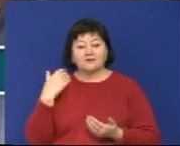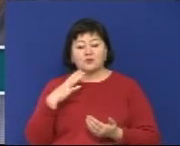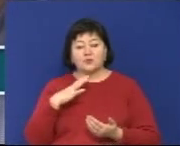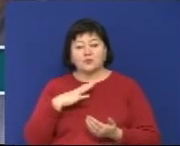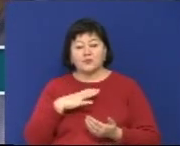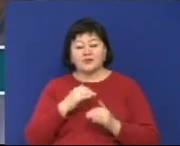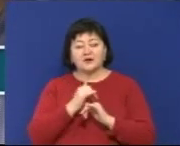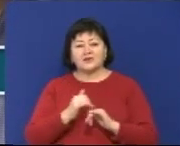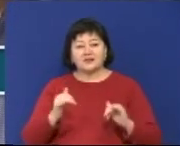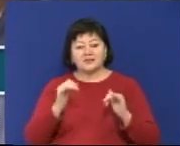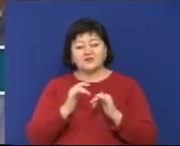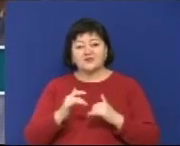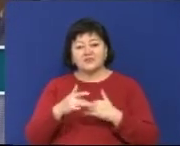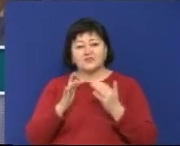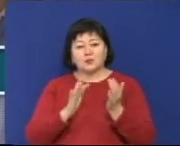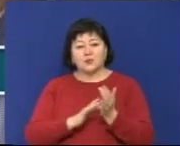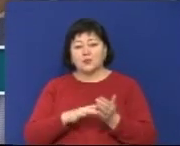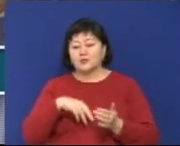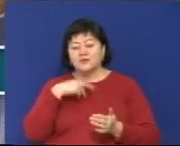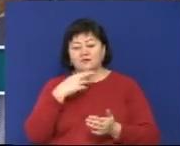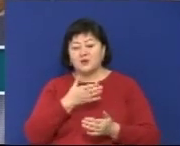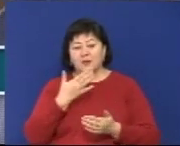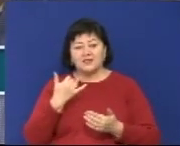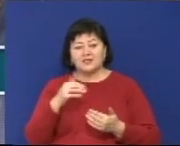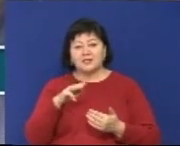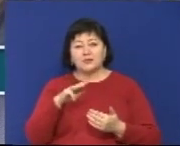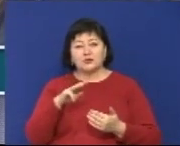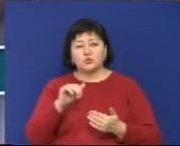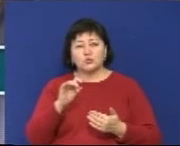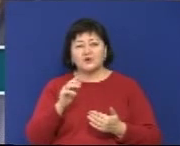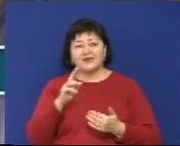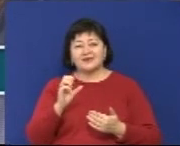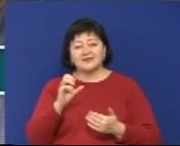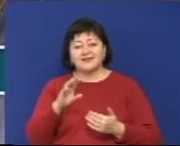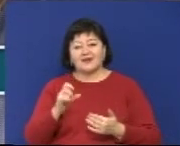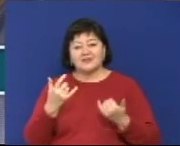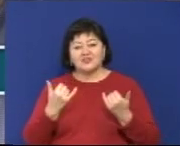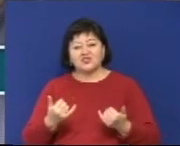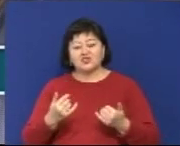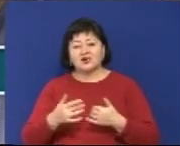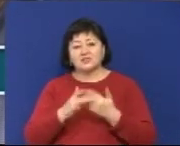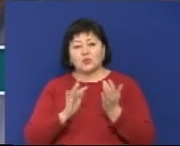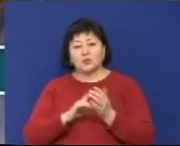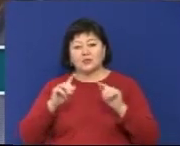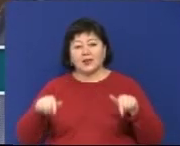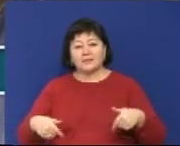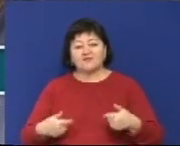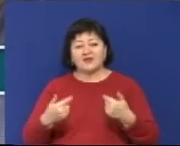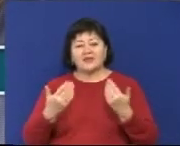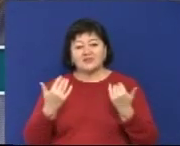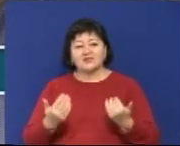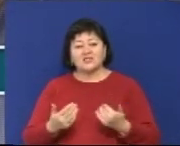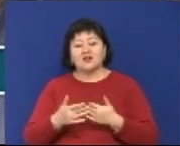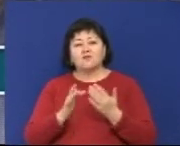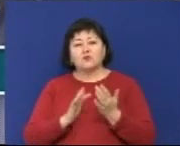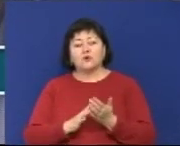Развитие города Туркестан долгое время не уделялось большого внимания. Теперь город обновляется, как наш международно признанный бренд. В городе идет